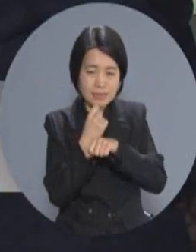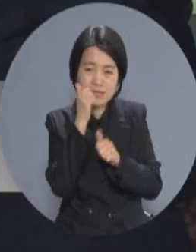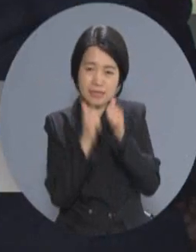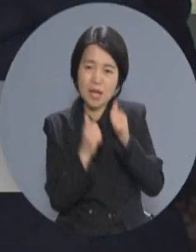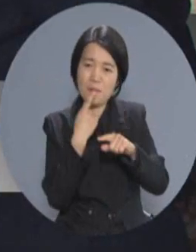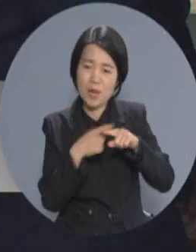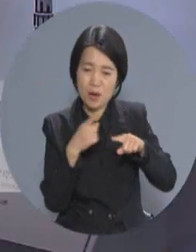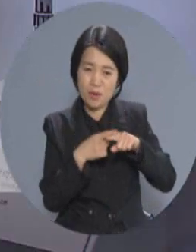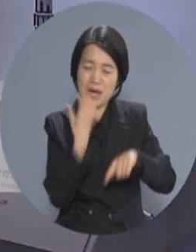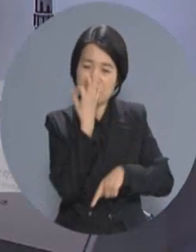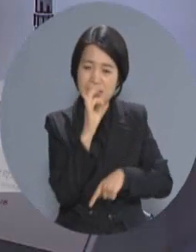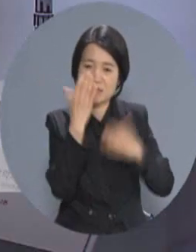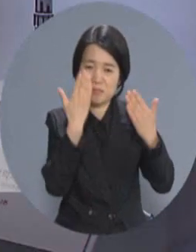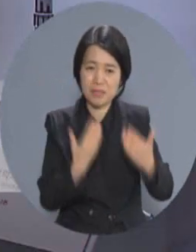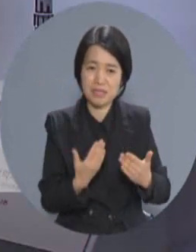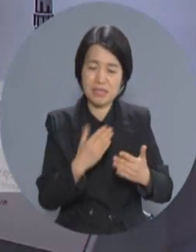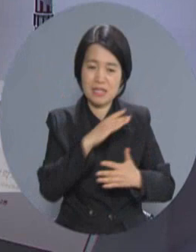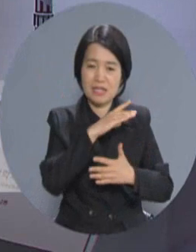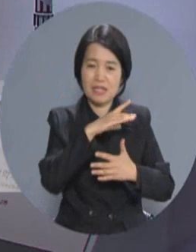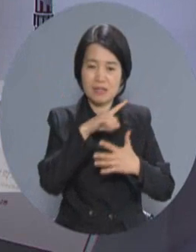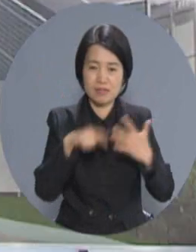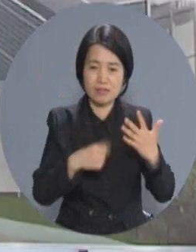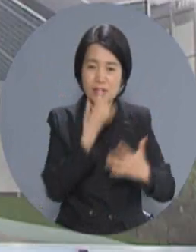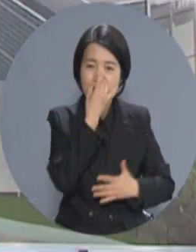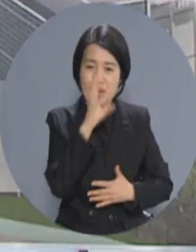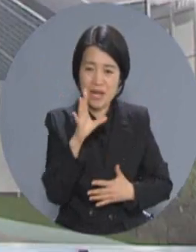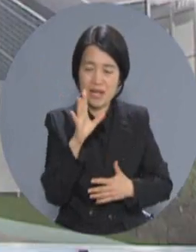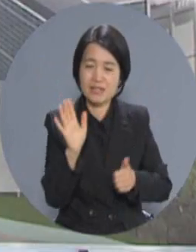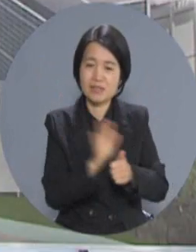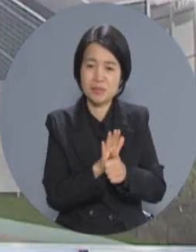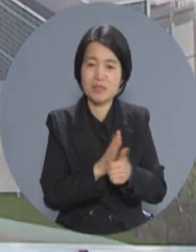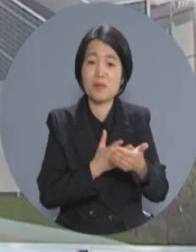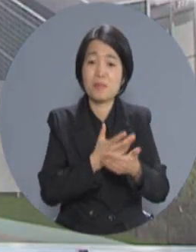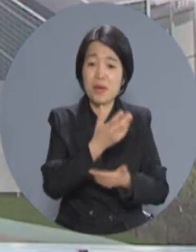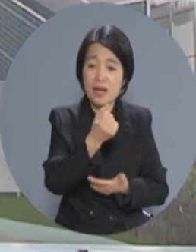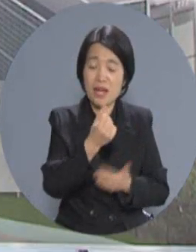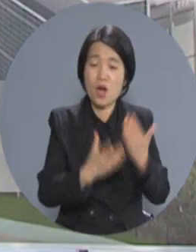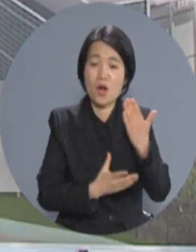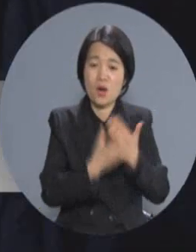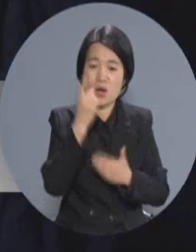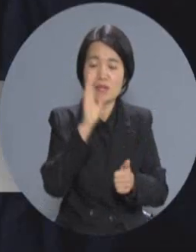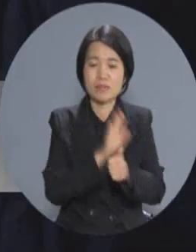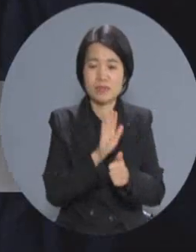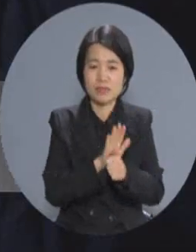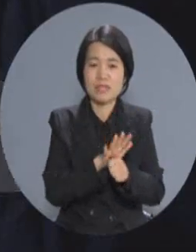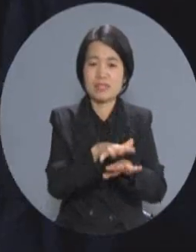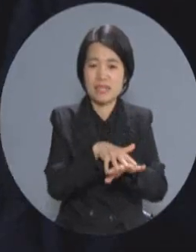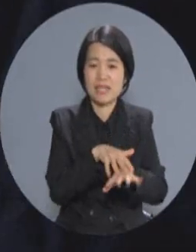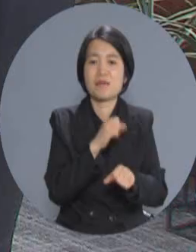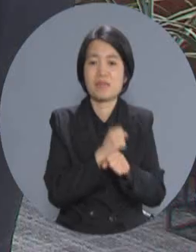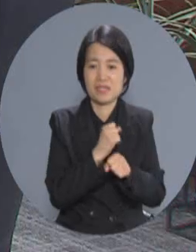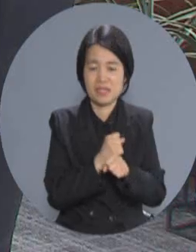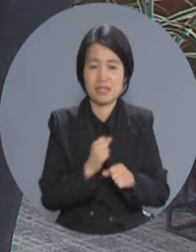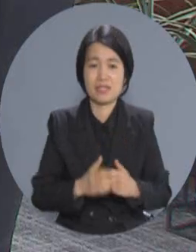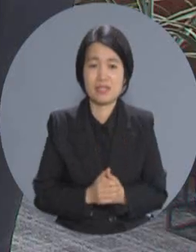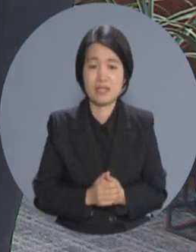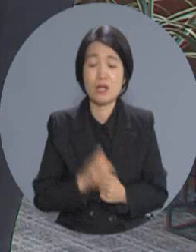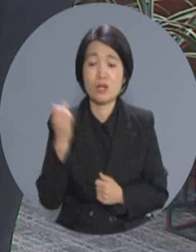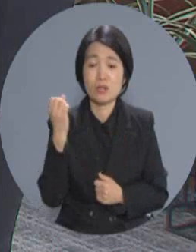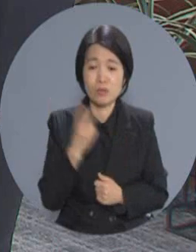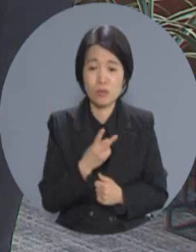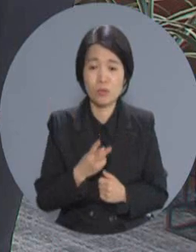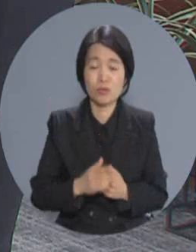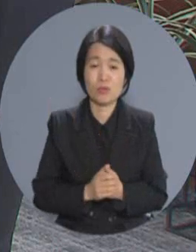시험 평가하고 인증받는 그런 완스탑 서비스 하는 그런 통합지원을 마련하겠다 그리고